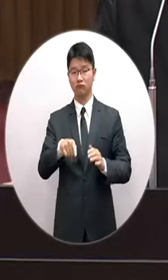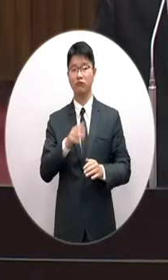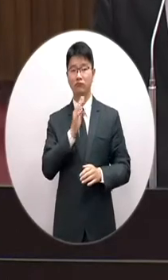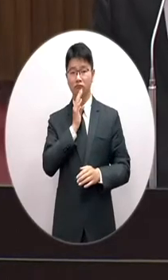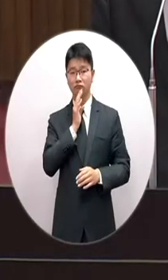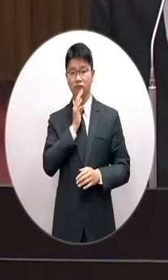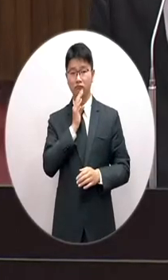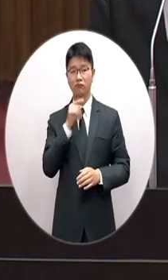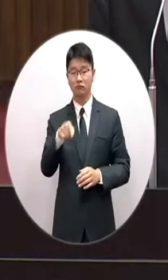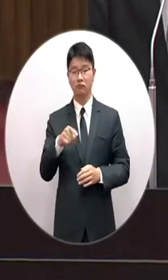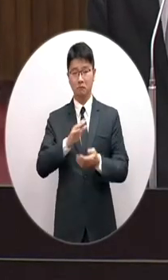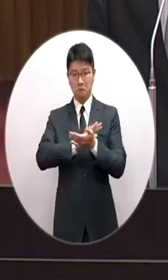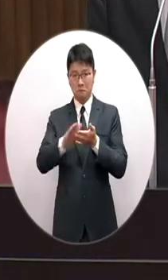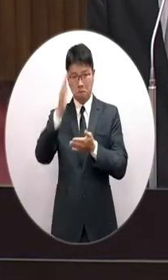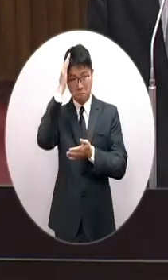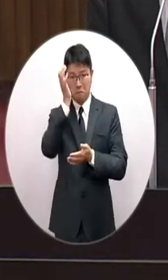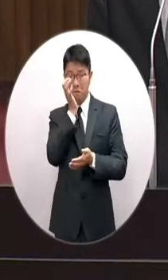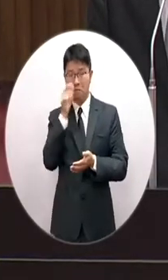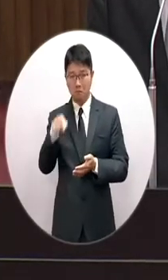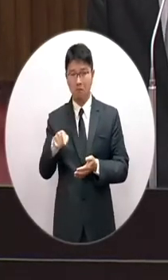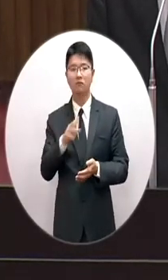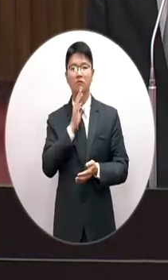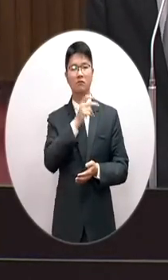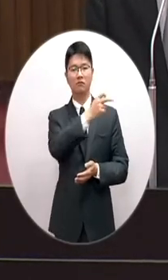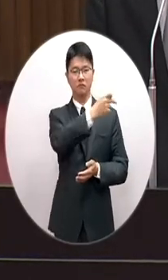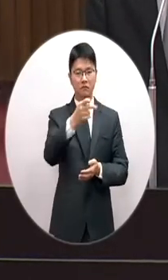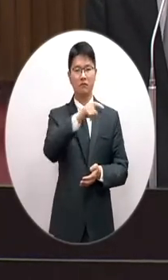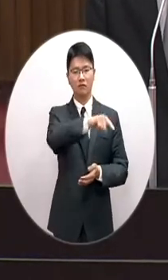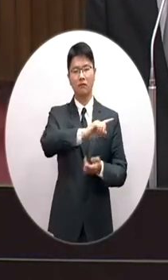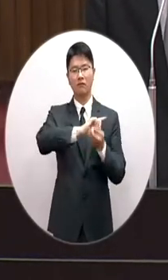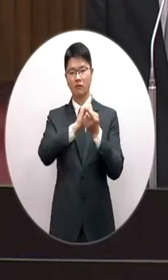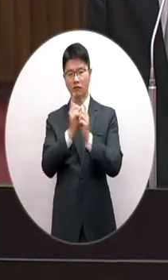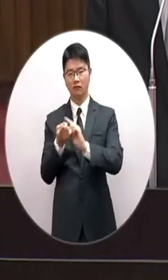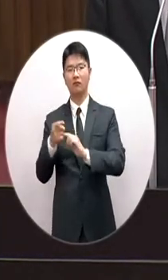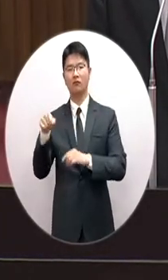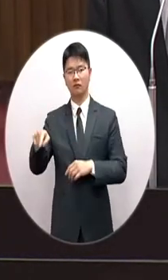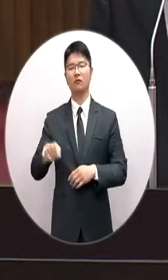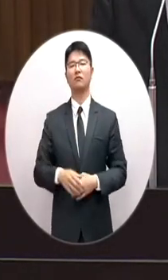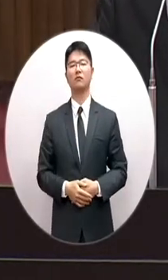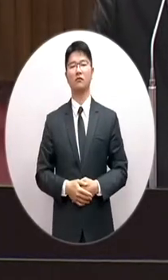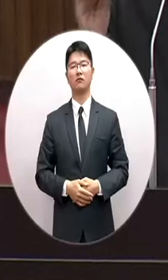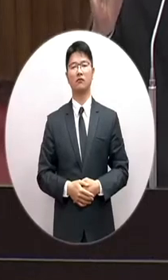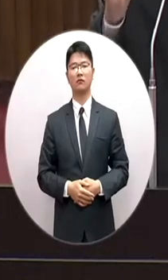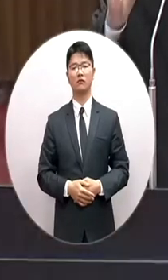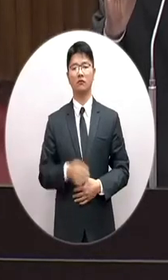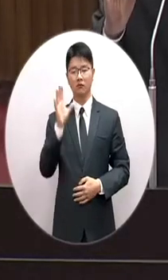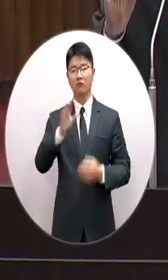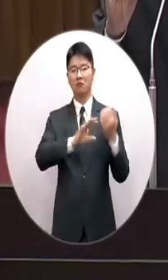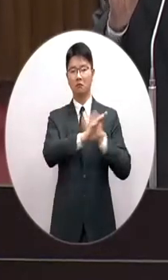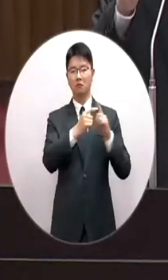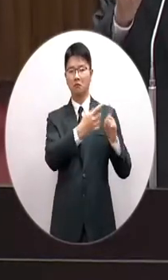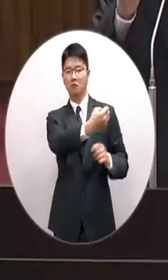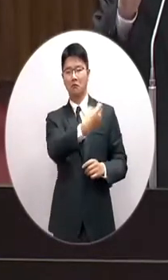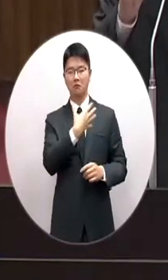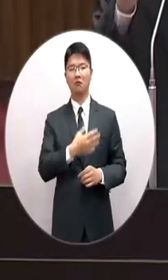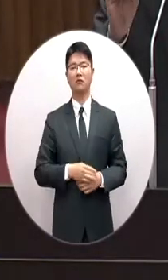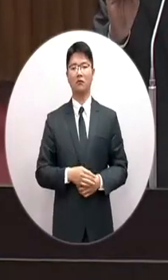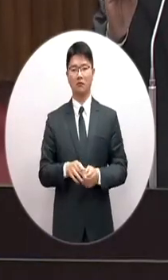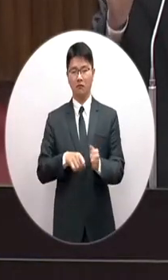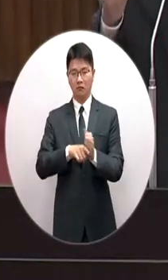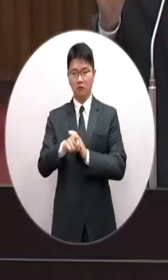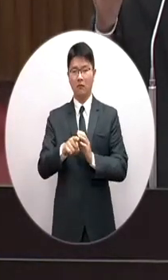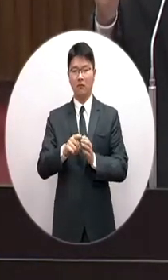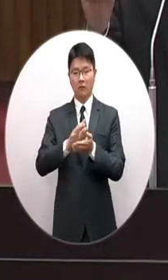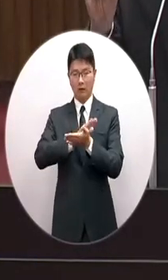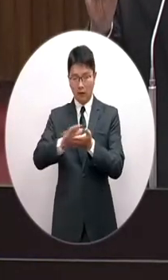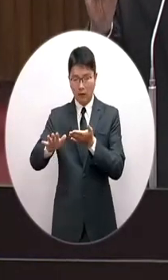从干净的煤是从英文的 clean coal 翻译过来的。那有些人建议说直接用干净